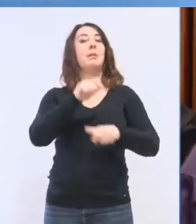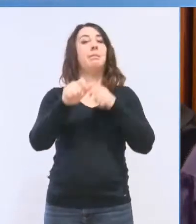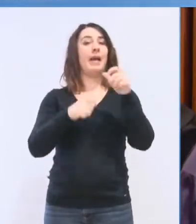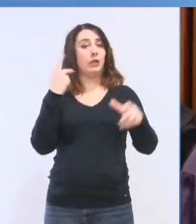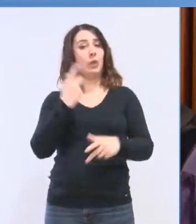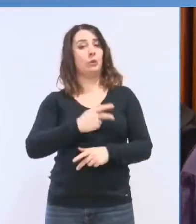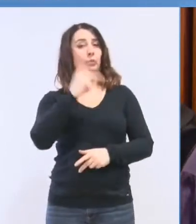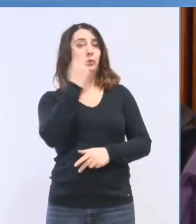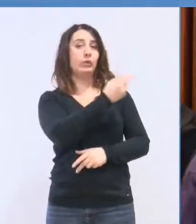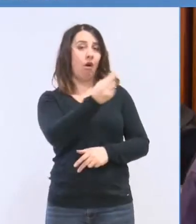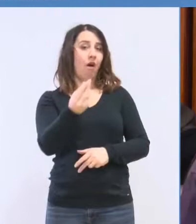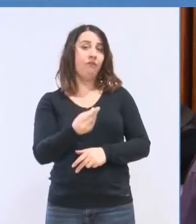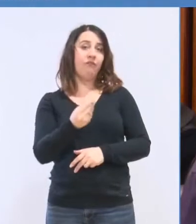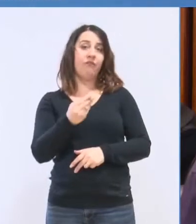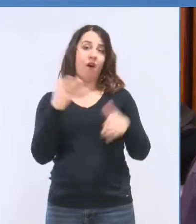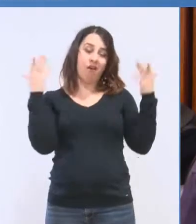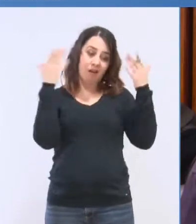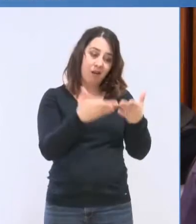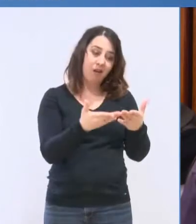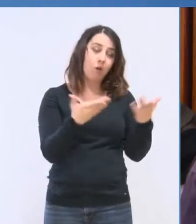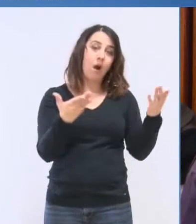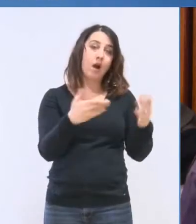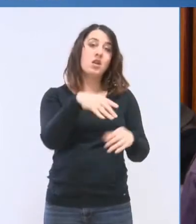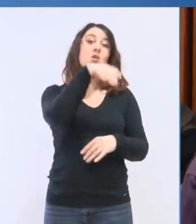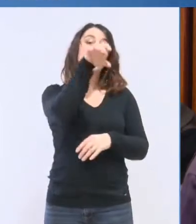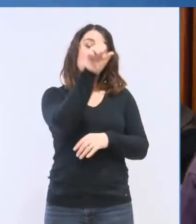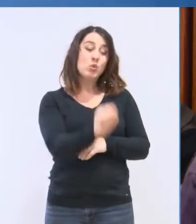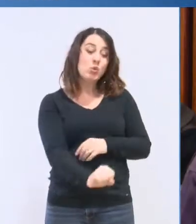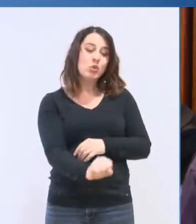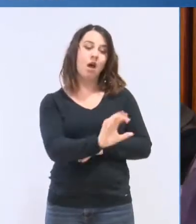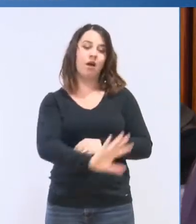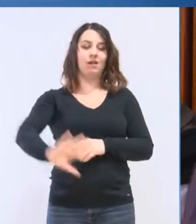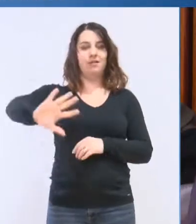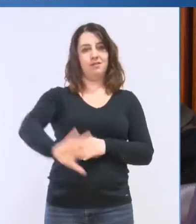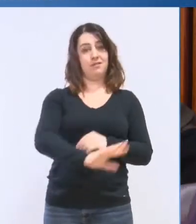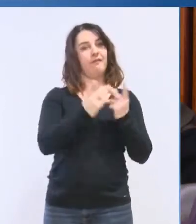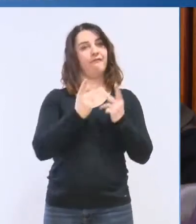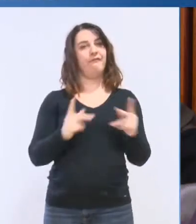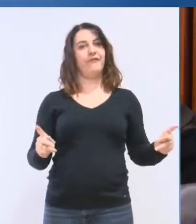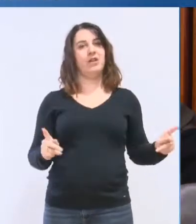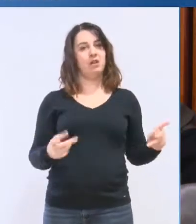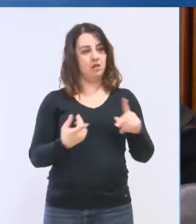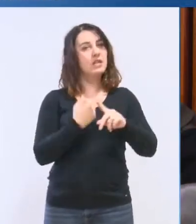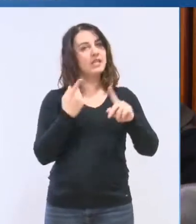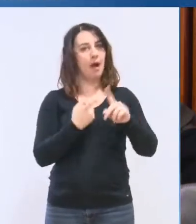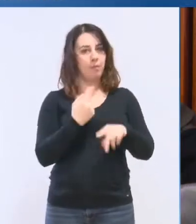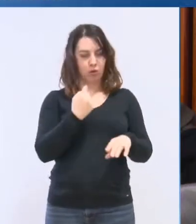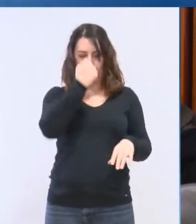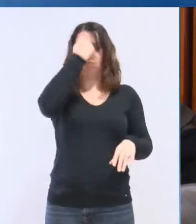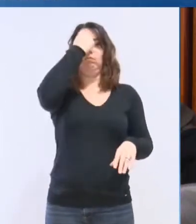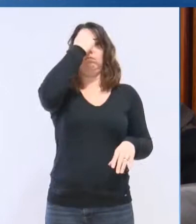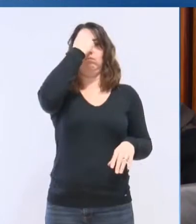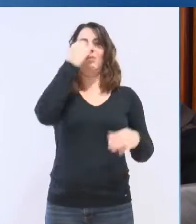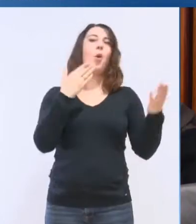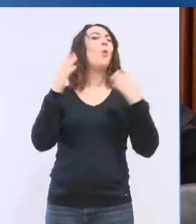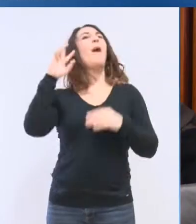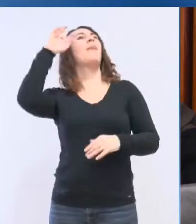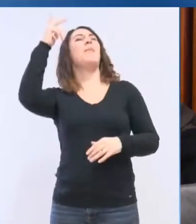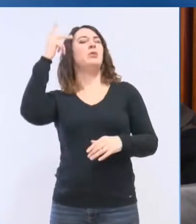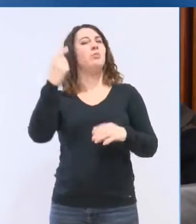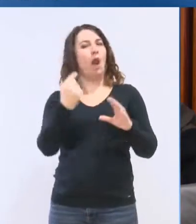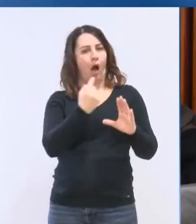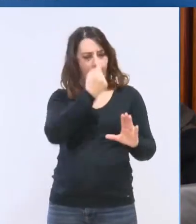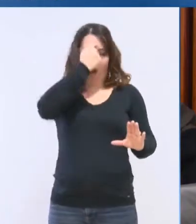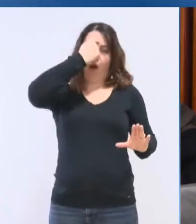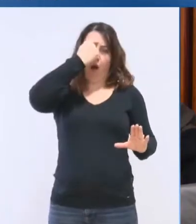touchés se situent notamment dans le sud de la ville. Donc il faut en tenir compte encore plus que d'habitude. Alors pour